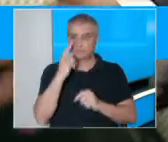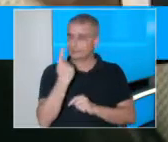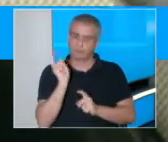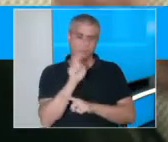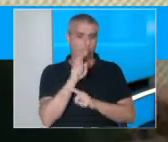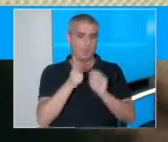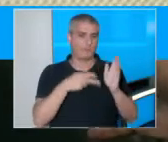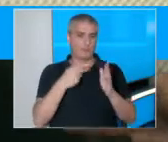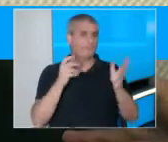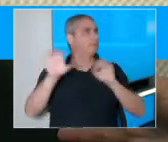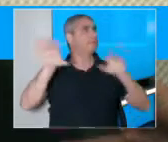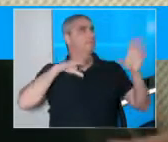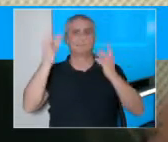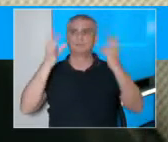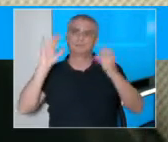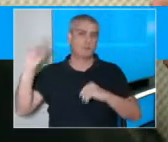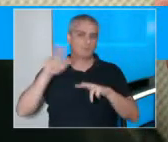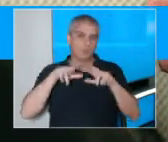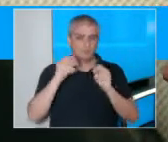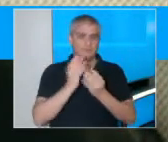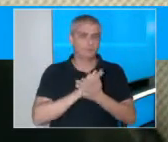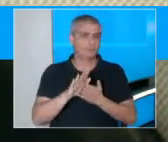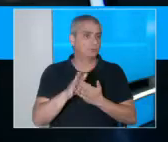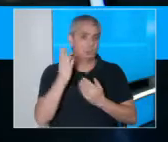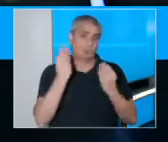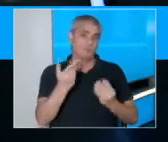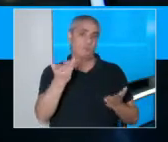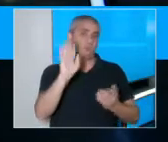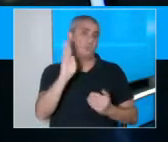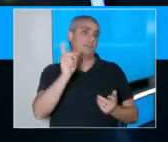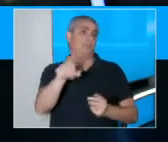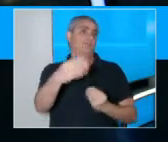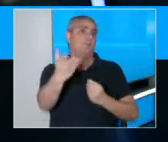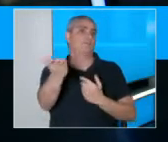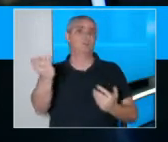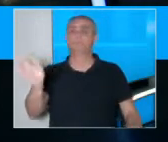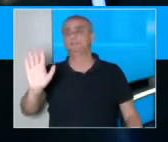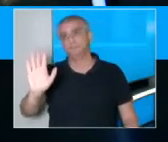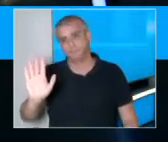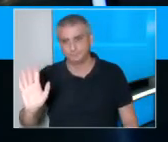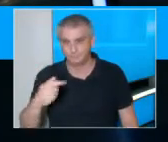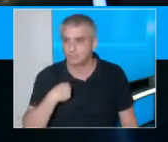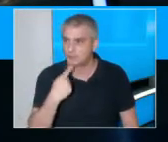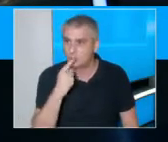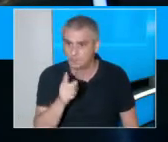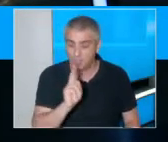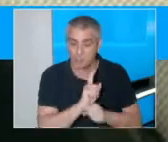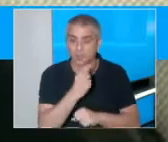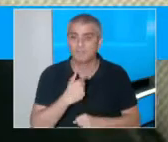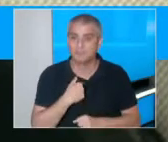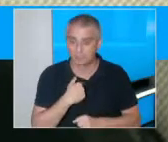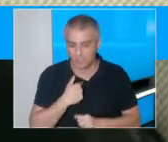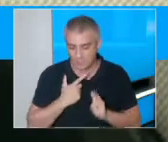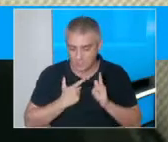בידוד, עולים על הרכבת ומתפזרים ומדביקים בכל הארץ. יש דברים פשוטים. זה גם מתקופתכם, גם את נתניהו ישימו בדבר הזה. בוא. אני אומר לך, לתקופתנו,